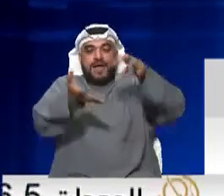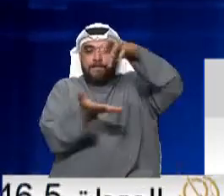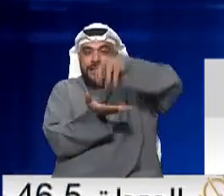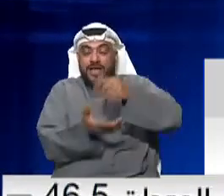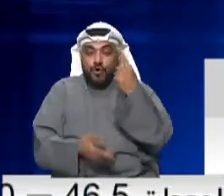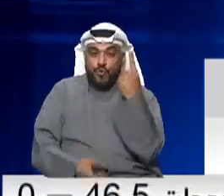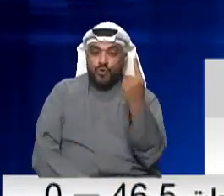والثالثه